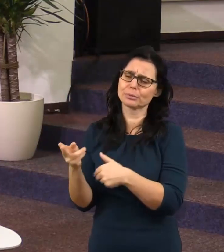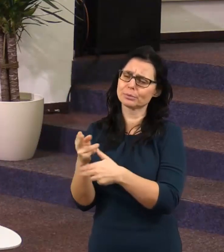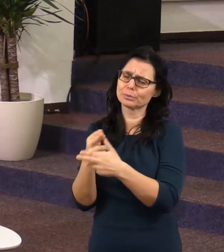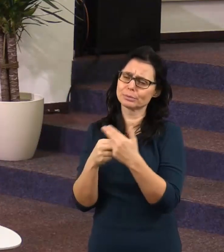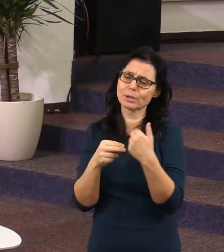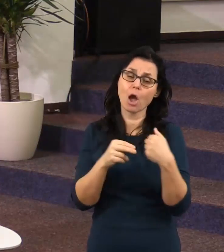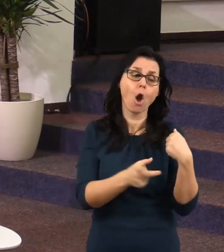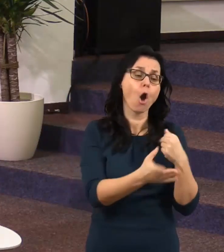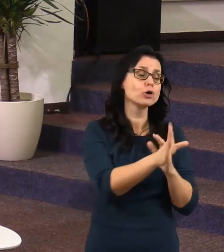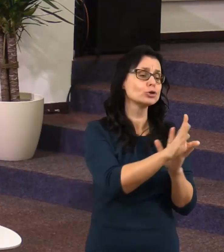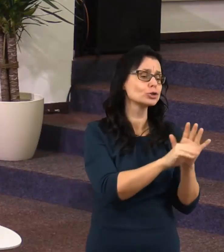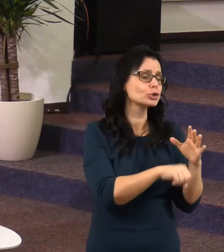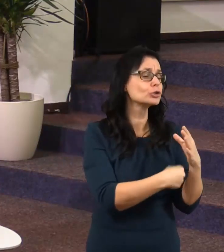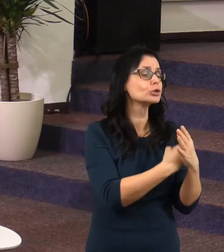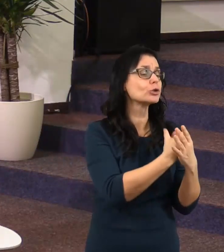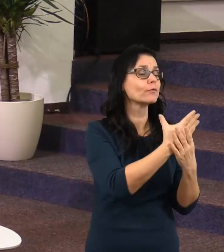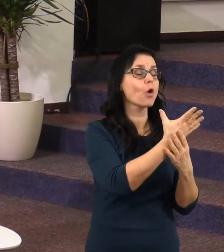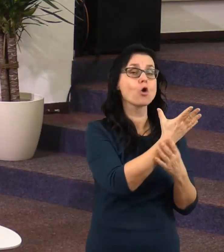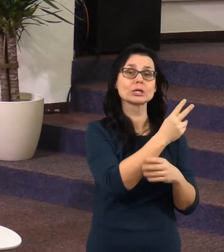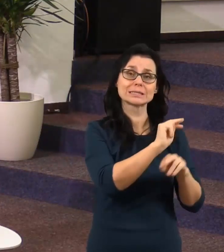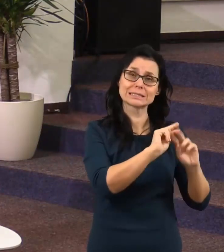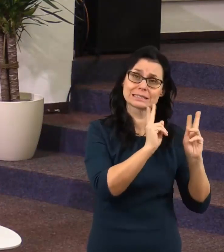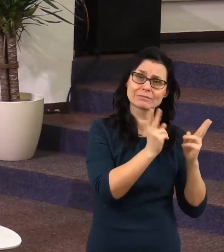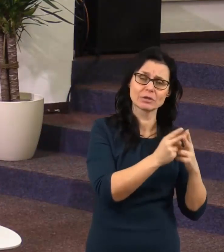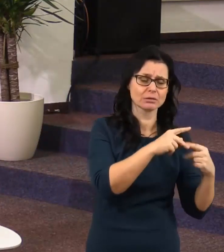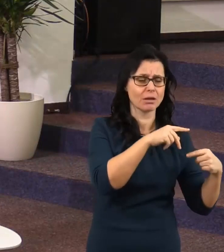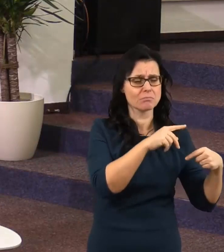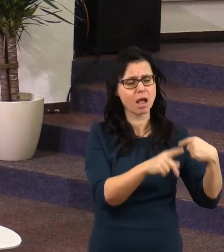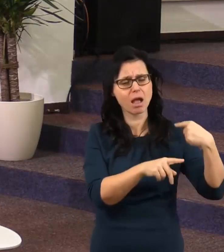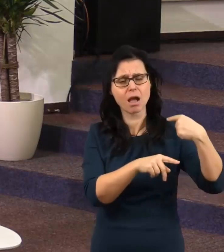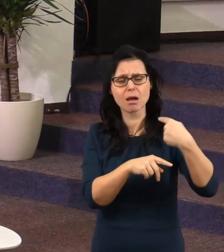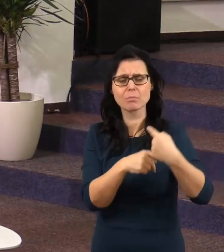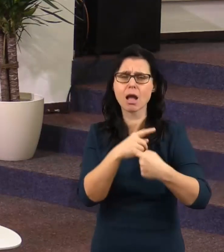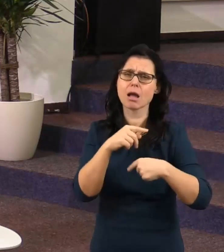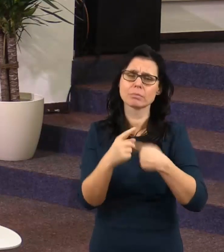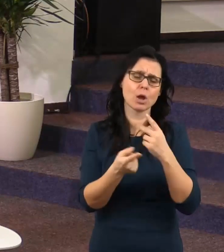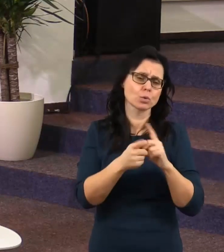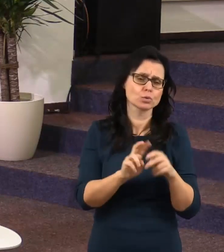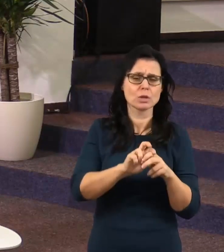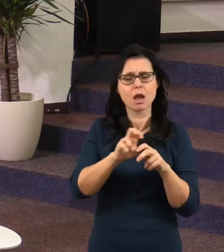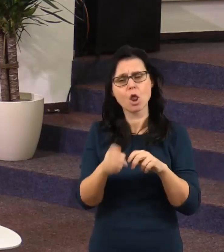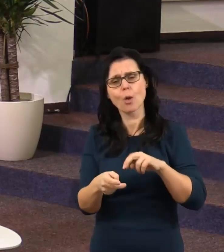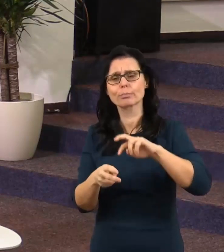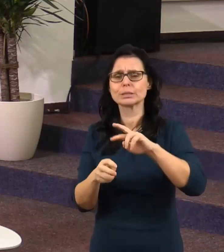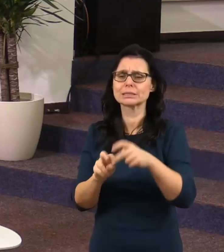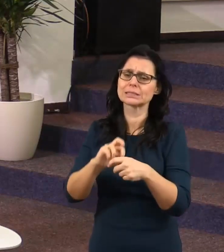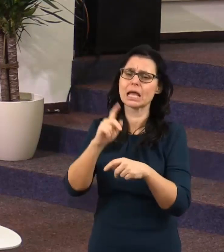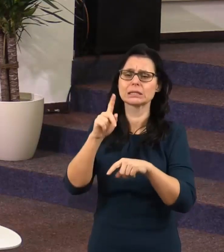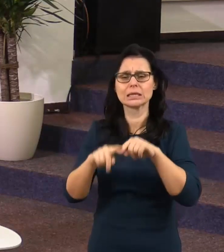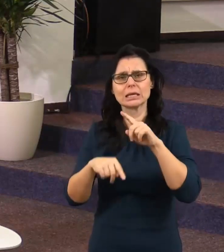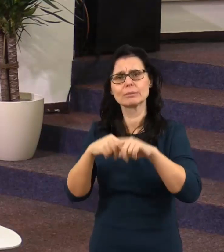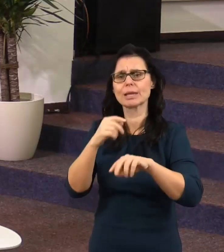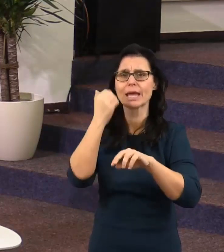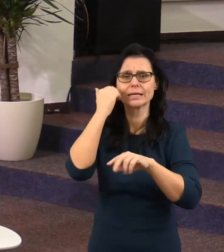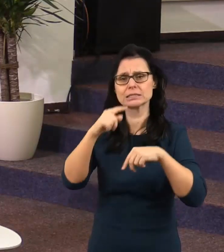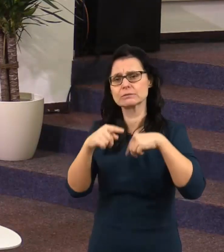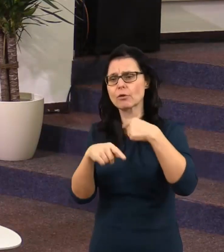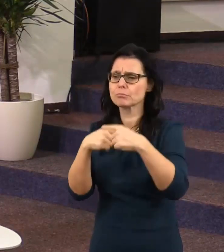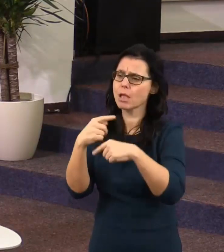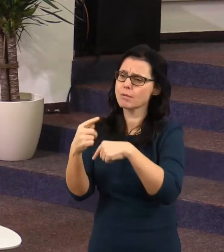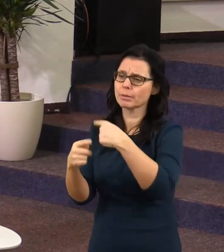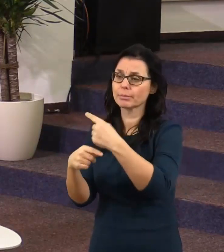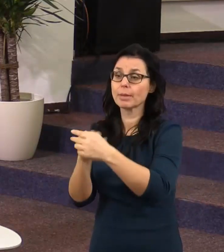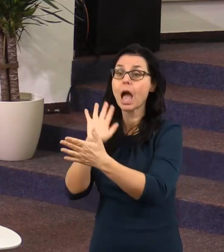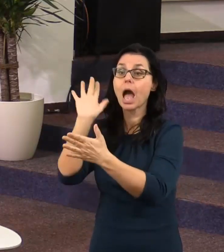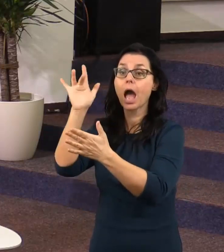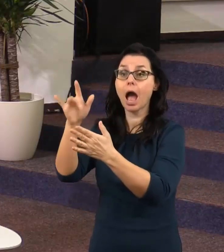stvoření světa, přes všechno to klopítání, kterým lidstvo prošlo, až po